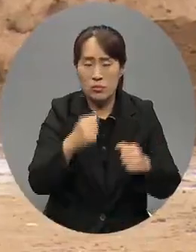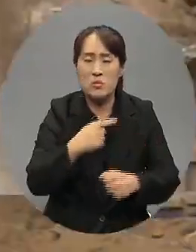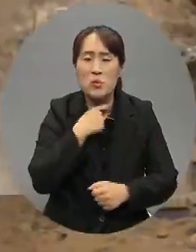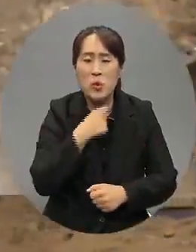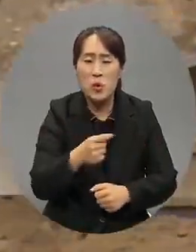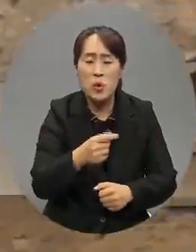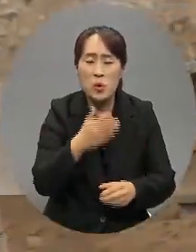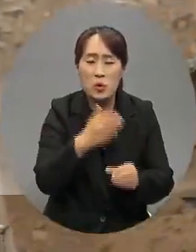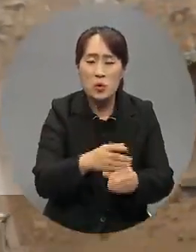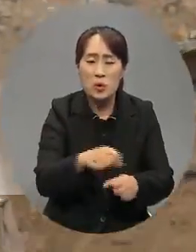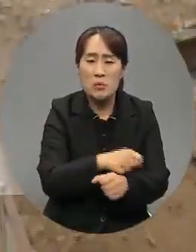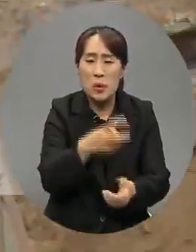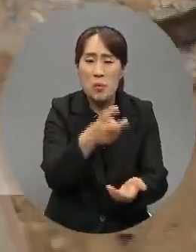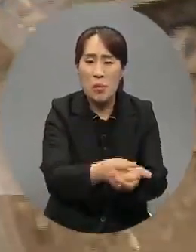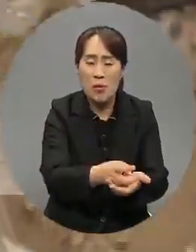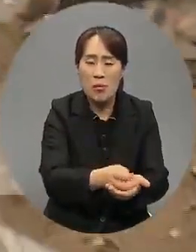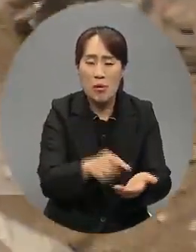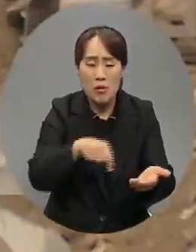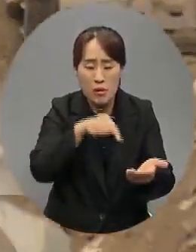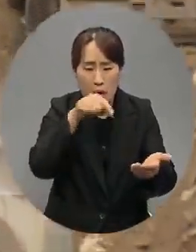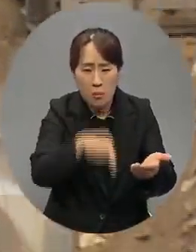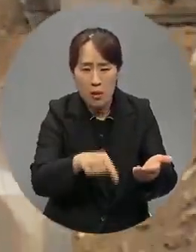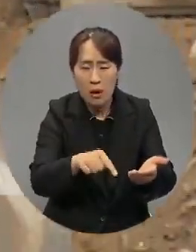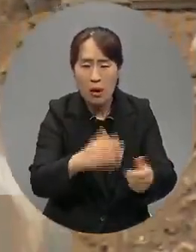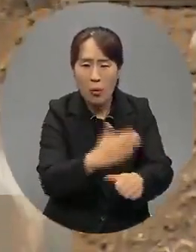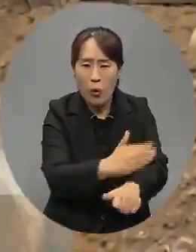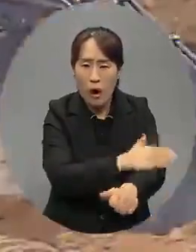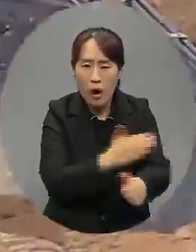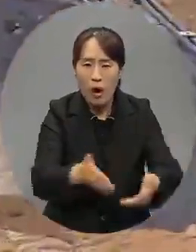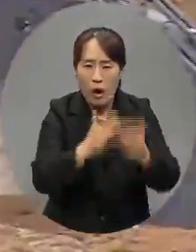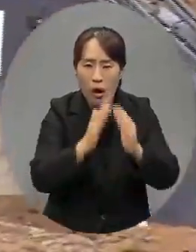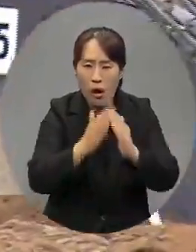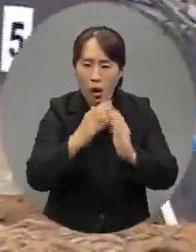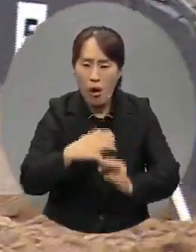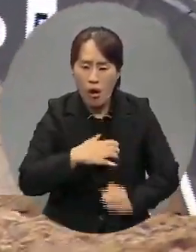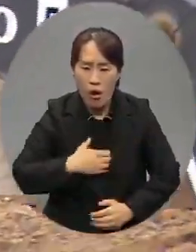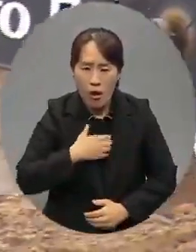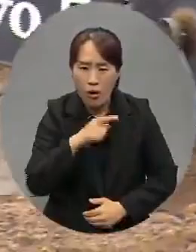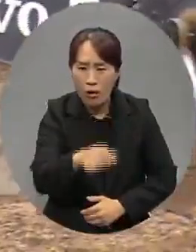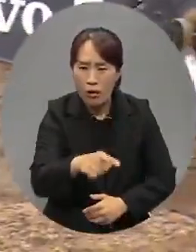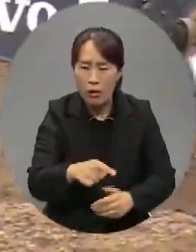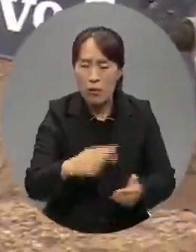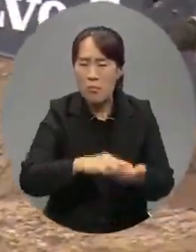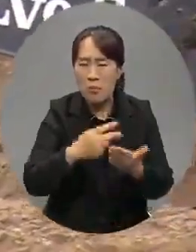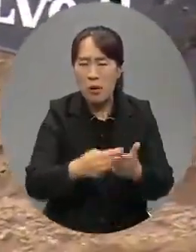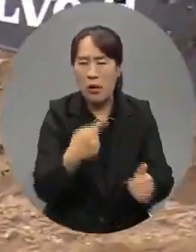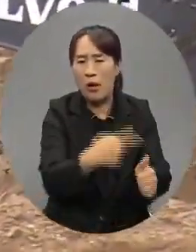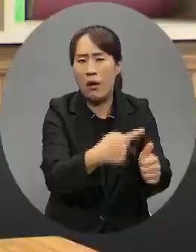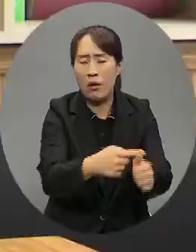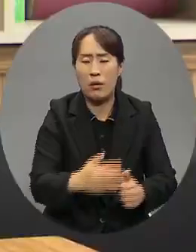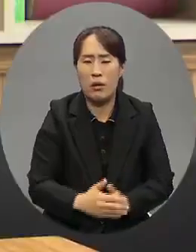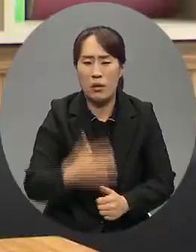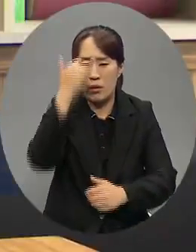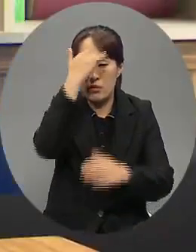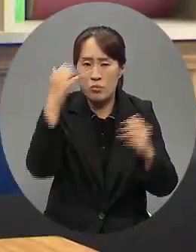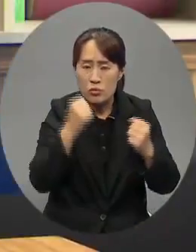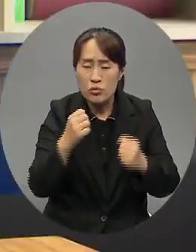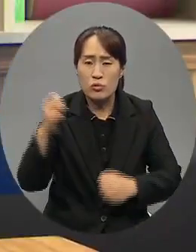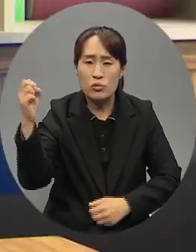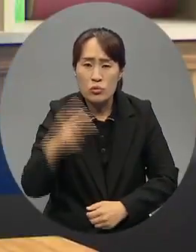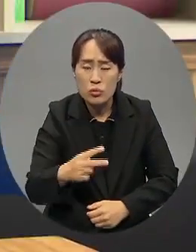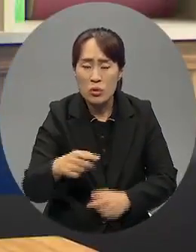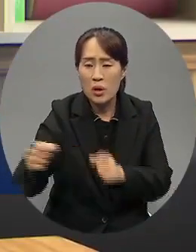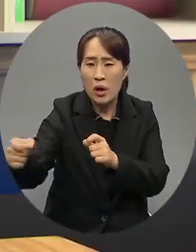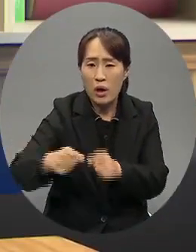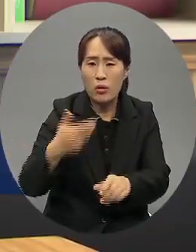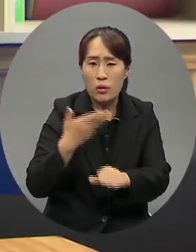원하는 중부내륙특별법은 사실상 난개발이 우려되는 법안이라며 개정을 비판하고 있습니다. 충청북도뿐만 아니라